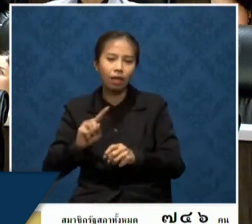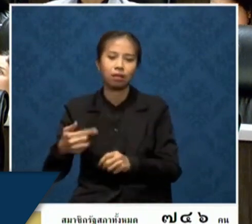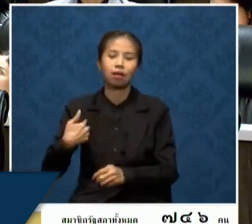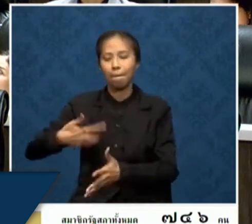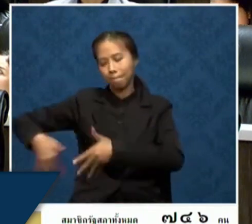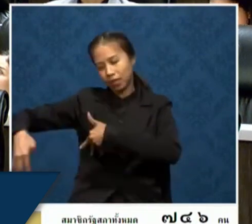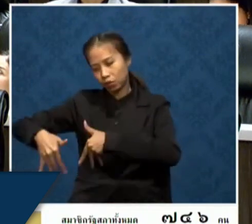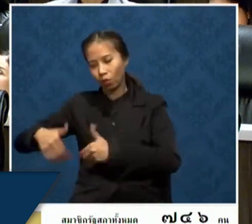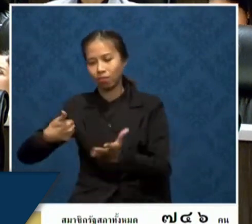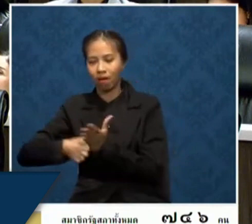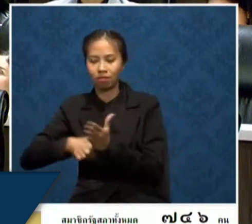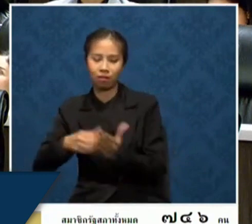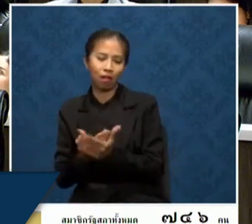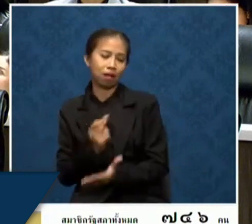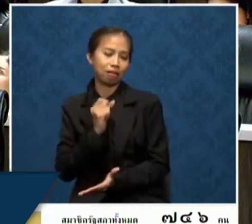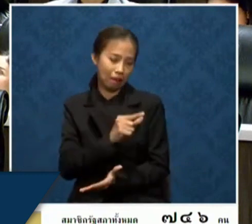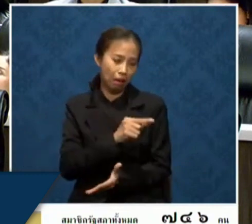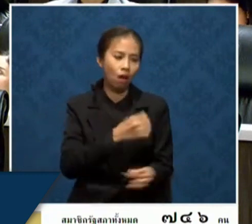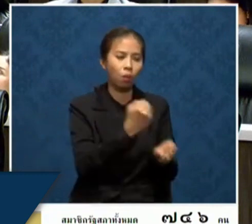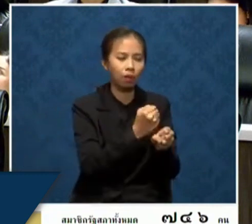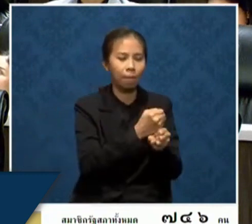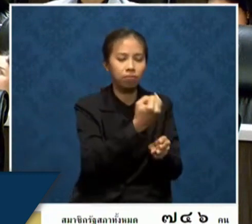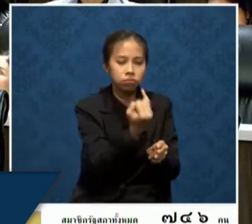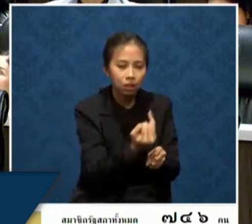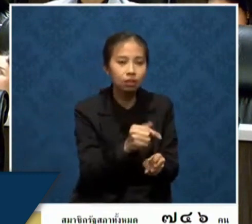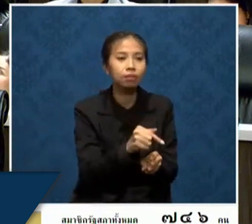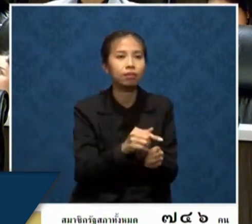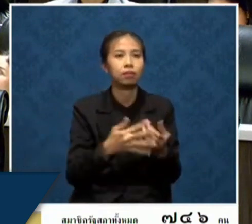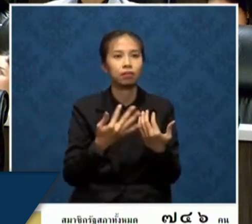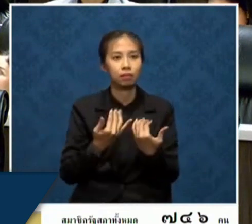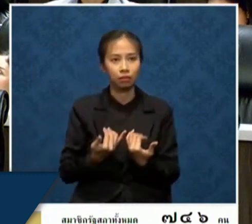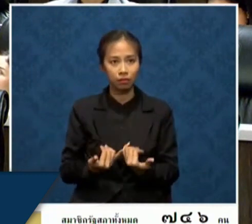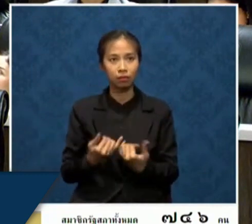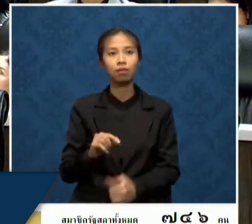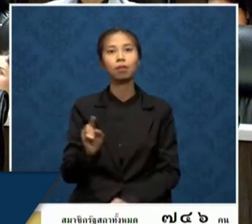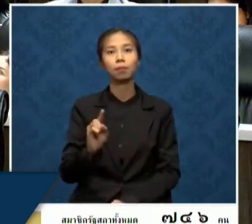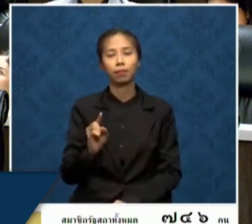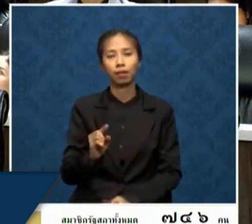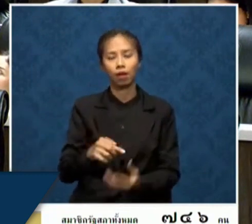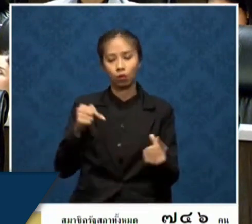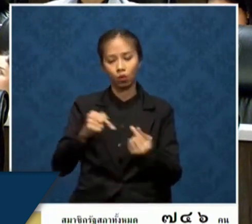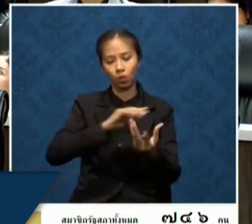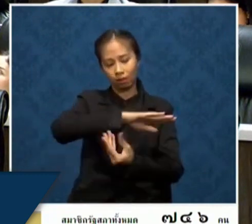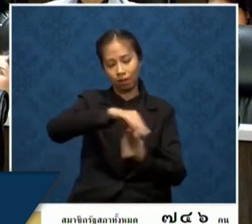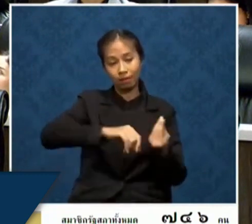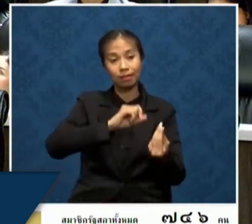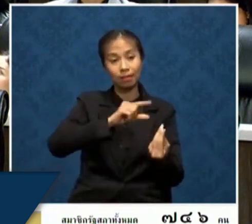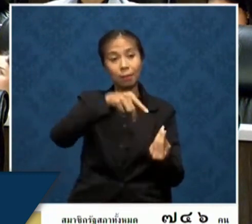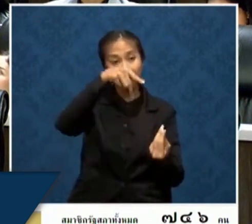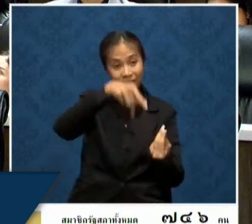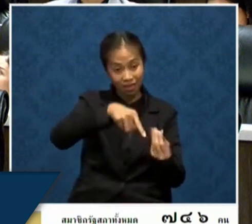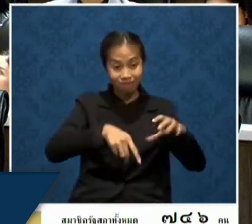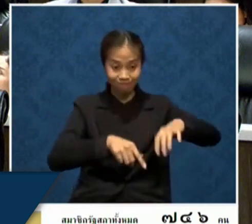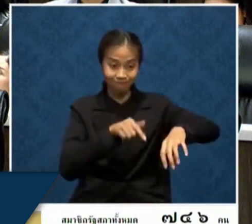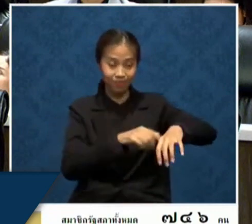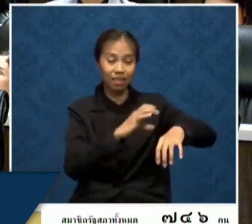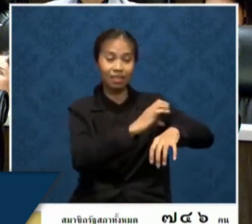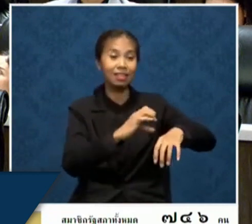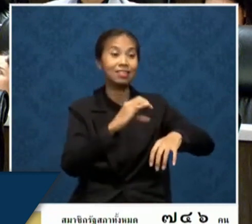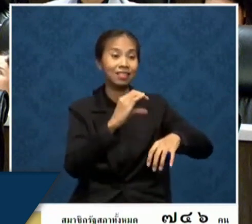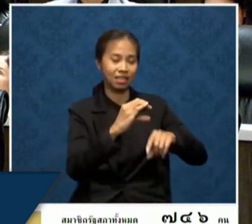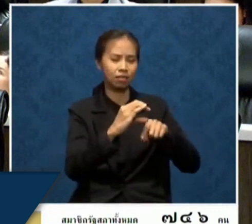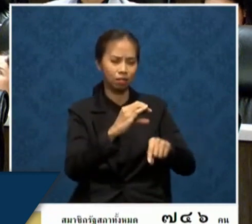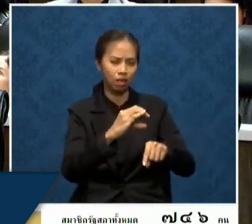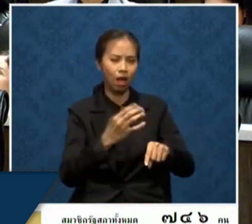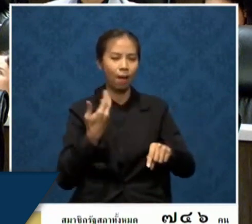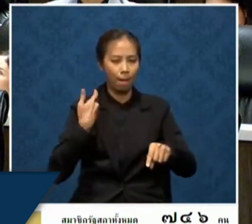นครับประการสำคัญที่สุดขออนุญาตขีดเส้นใต้ไว้หนักๆประเด็นเขตเศรษฐกิจพิเศษท่านต้องให้ความสำคัญกับการ